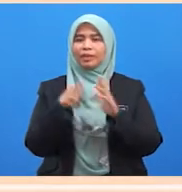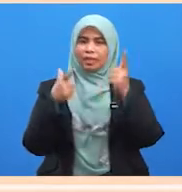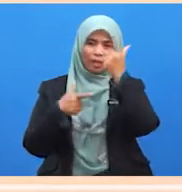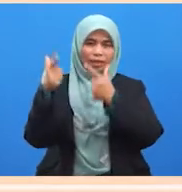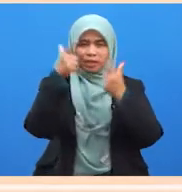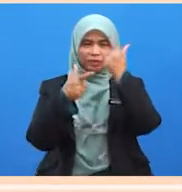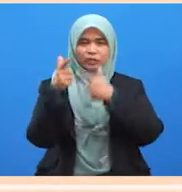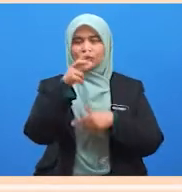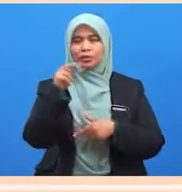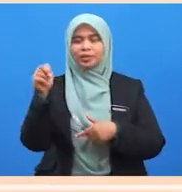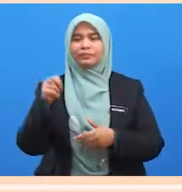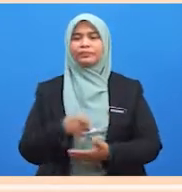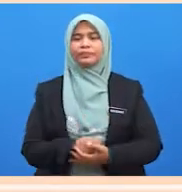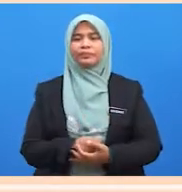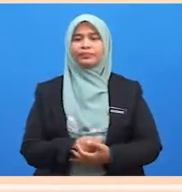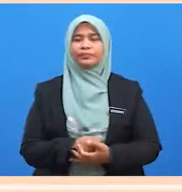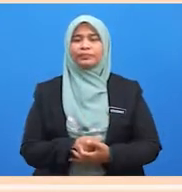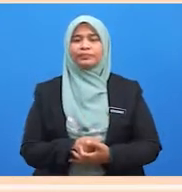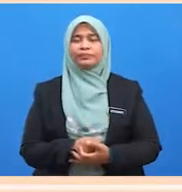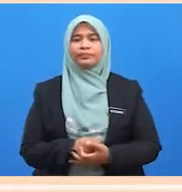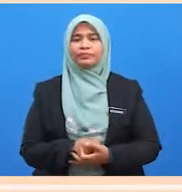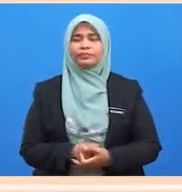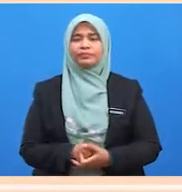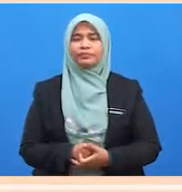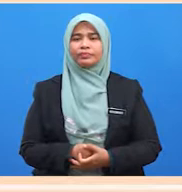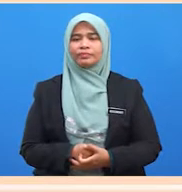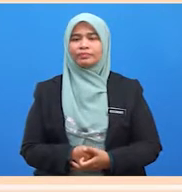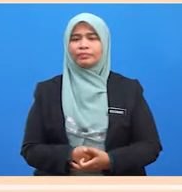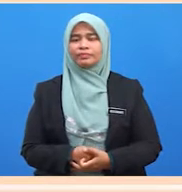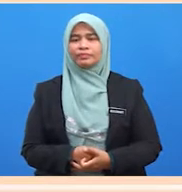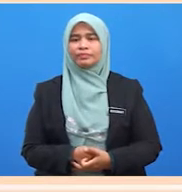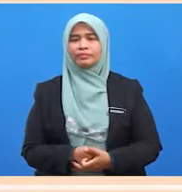Masa murid-murid bermula dari sekarang.